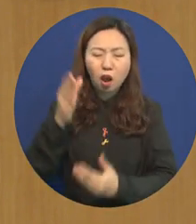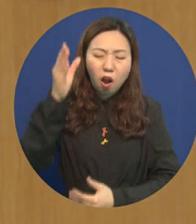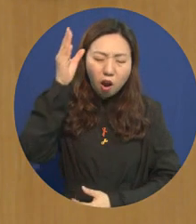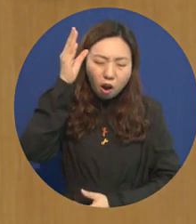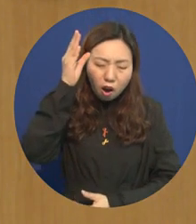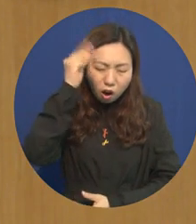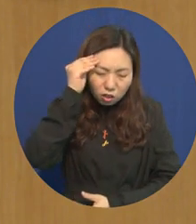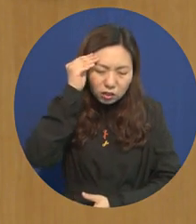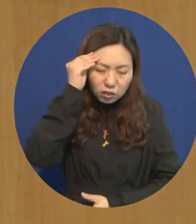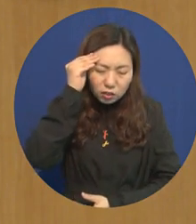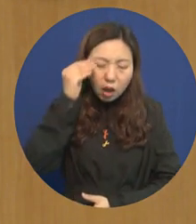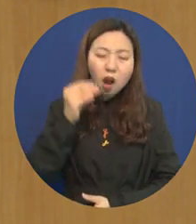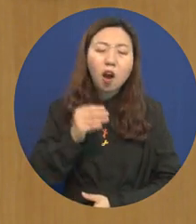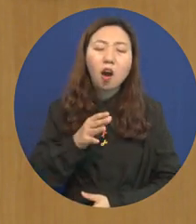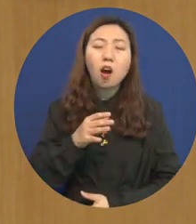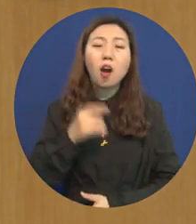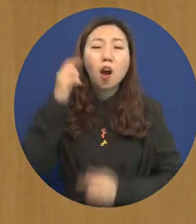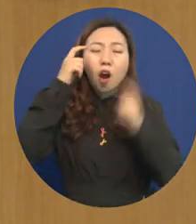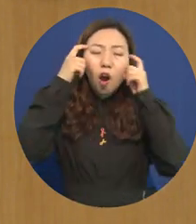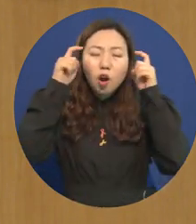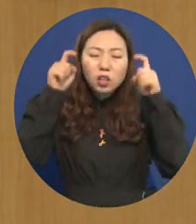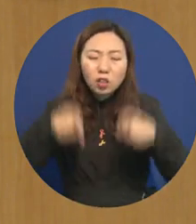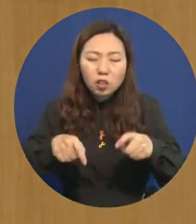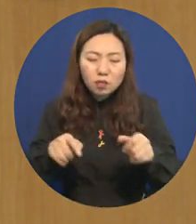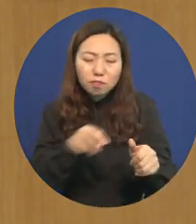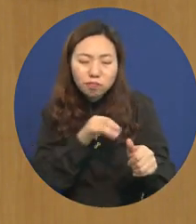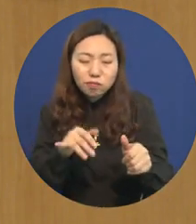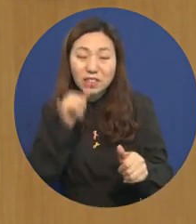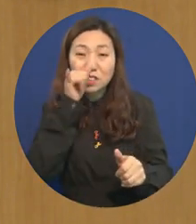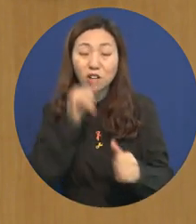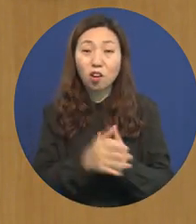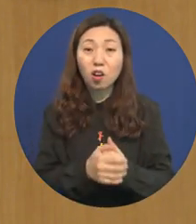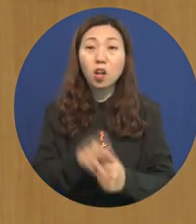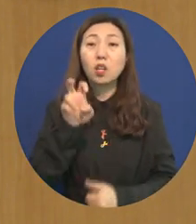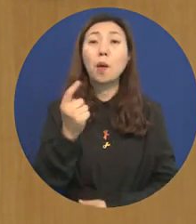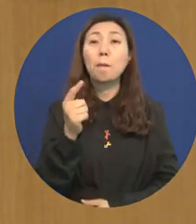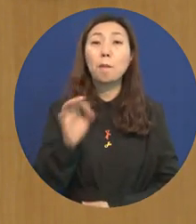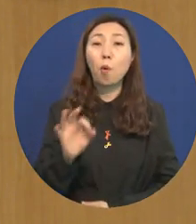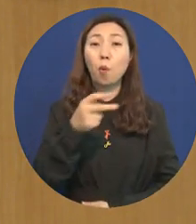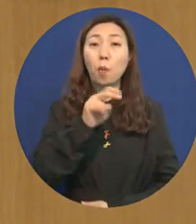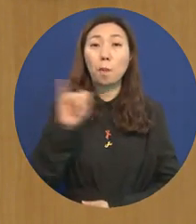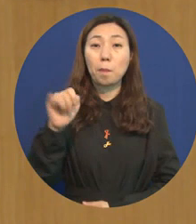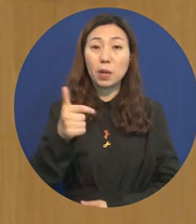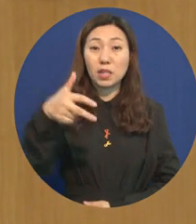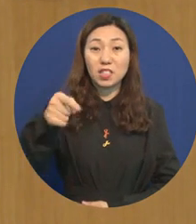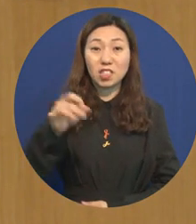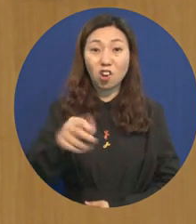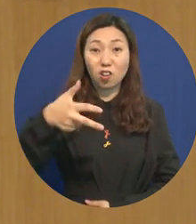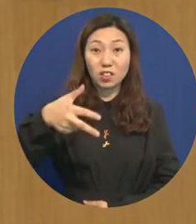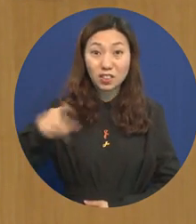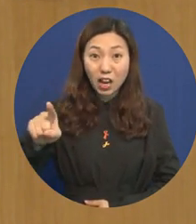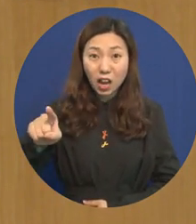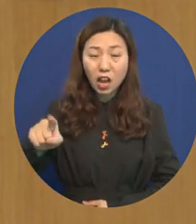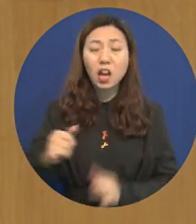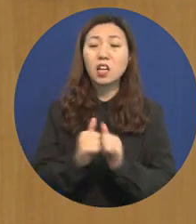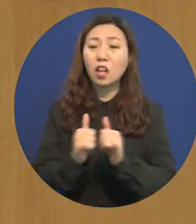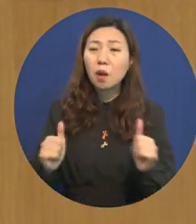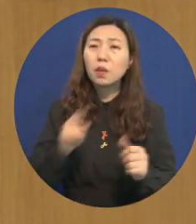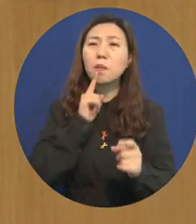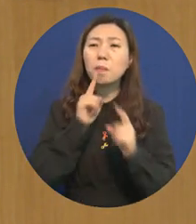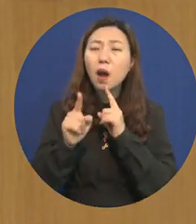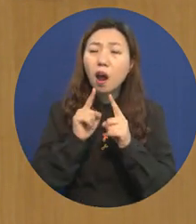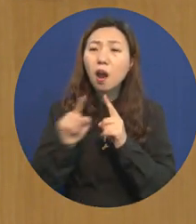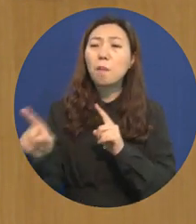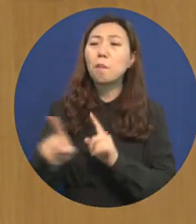하는 아주 귀한 힘을 가진, 신통력을 가진 분에게 그것은 자칫 잘못하면